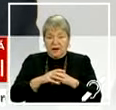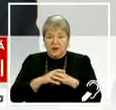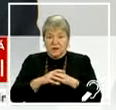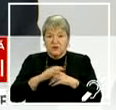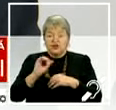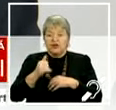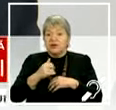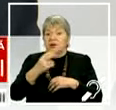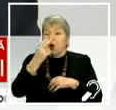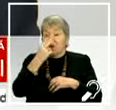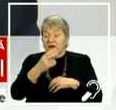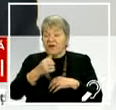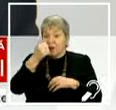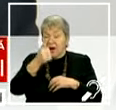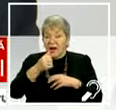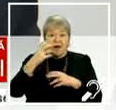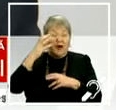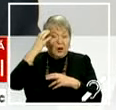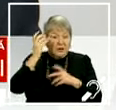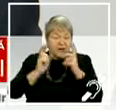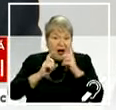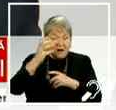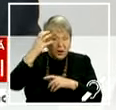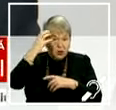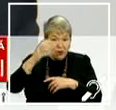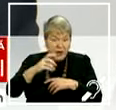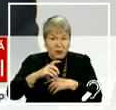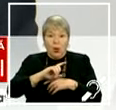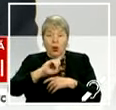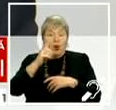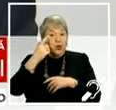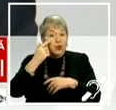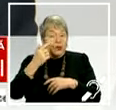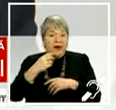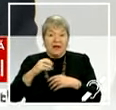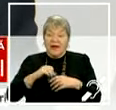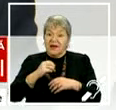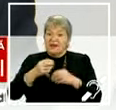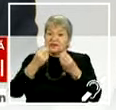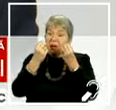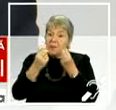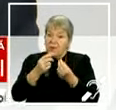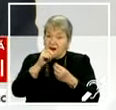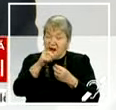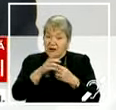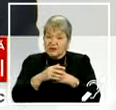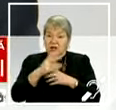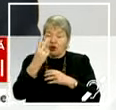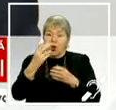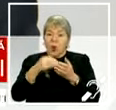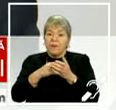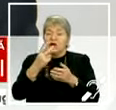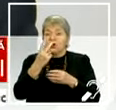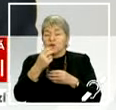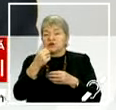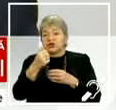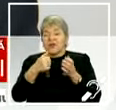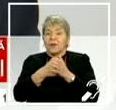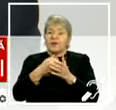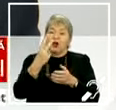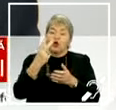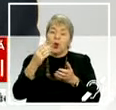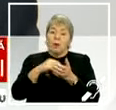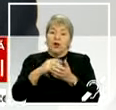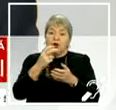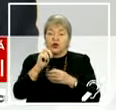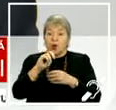că dacă Guvernul României nu consideră oportun acest pilot între 2026 și 2028,